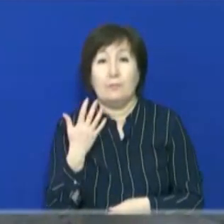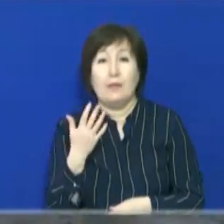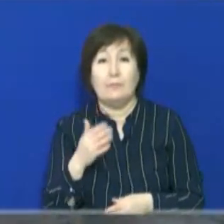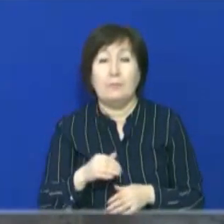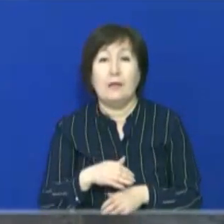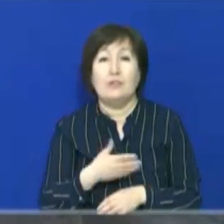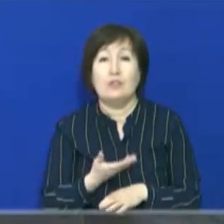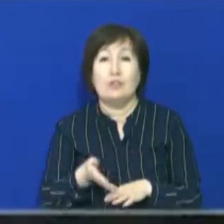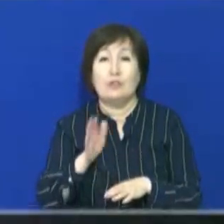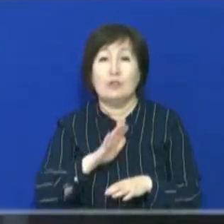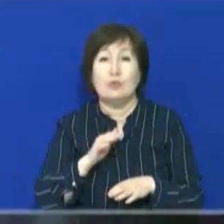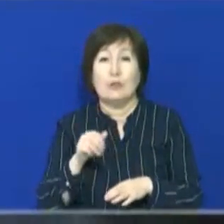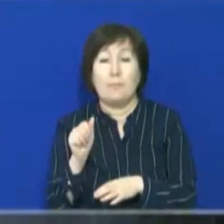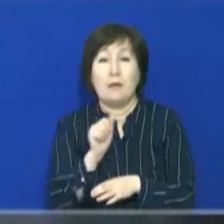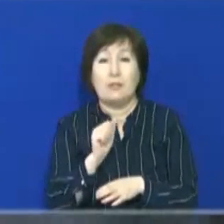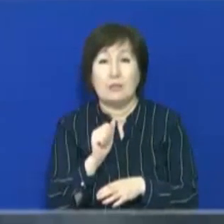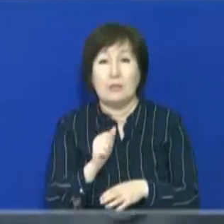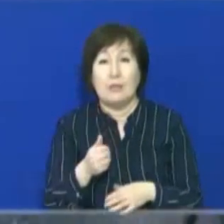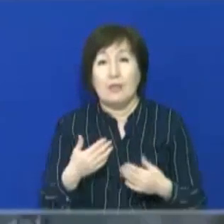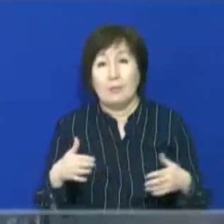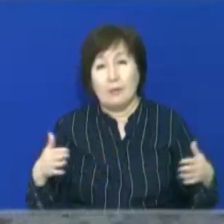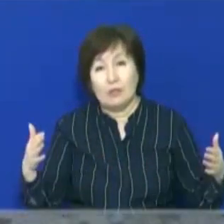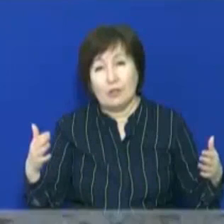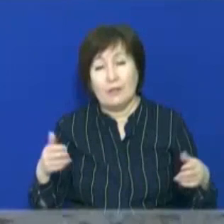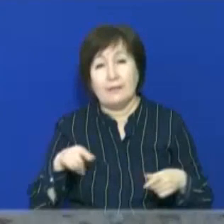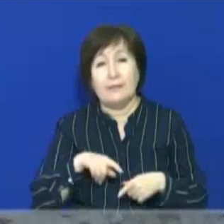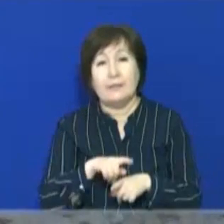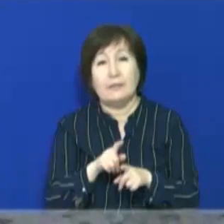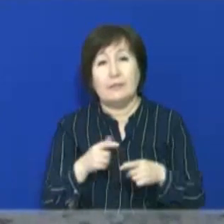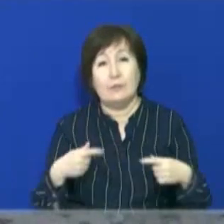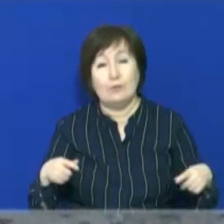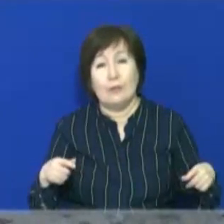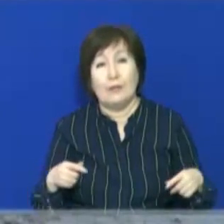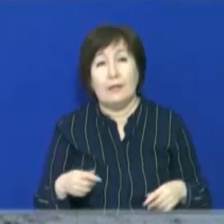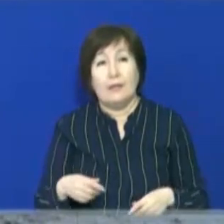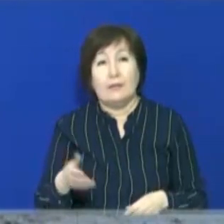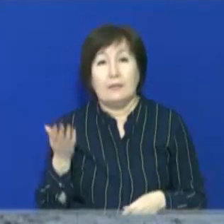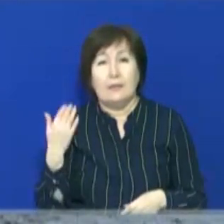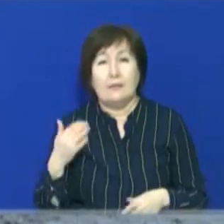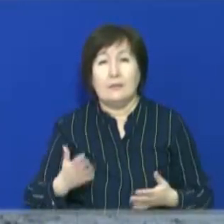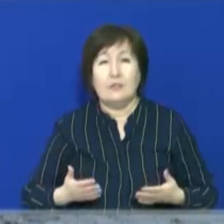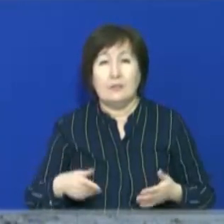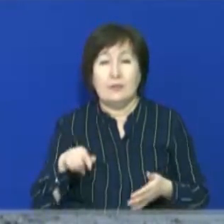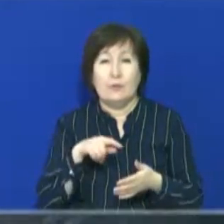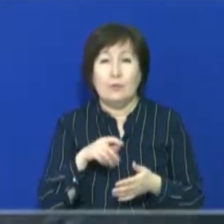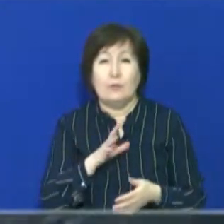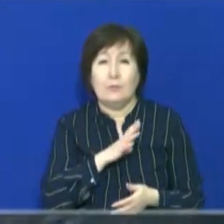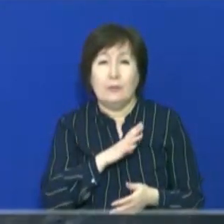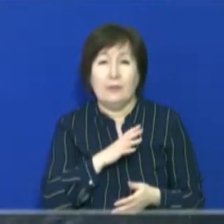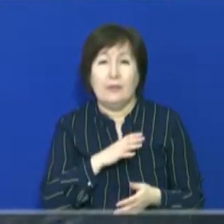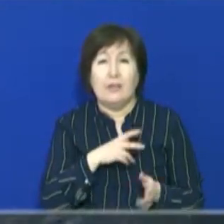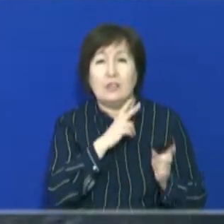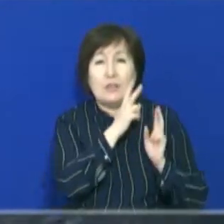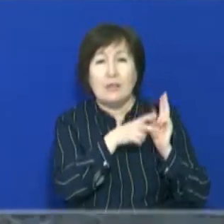и дорожно-шлифовальная техника. Ранее жители жаловались на плохое состояние дорог, ссылаясь на то, что в дождливый день невозможно ехать по